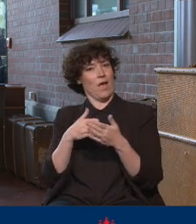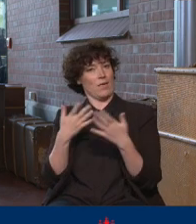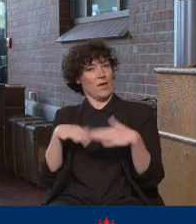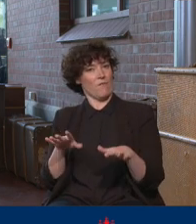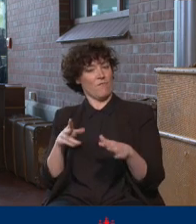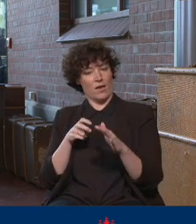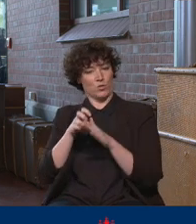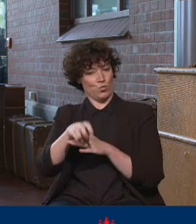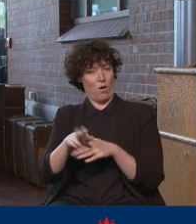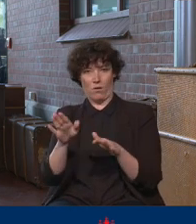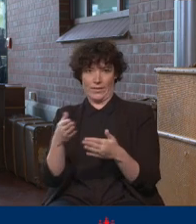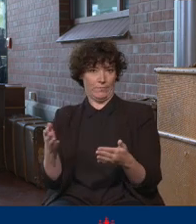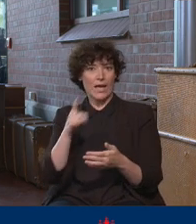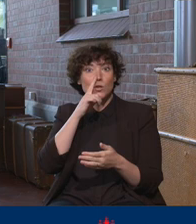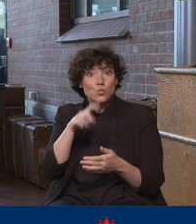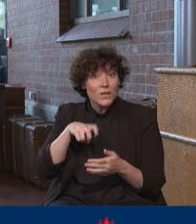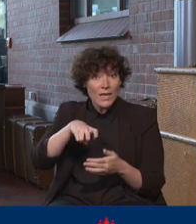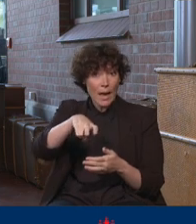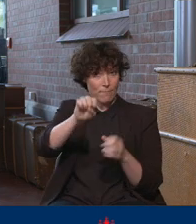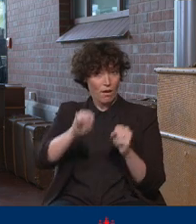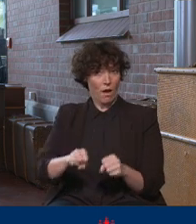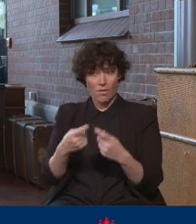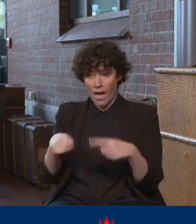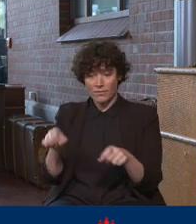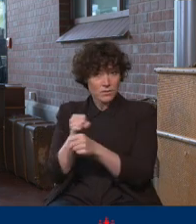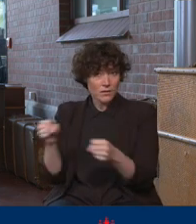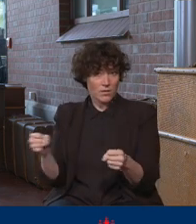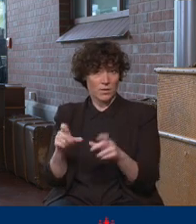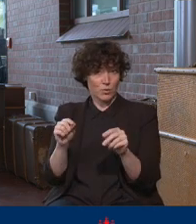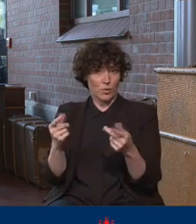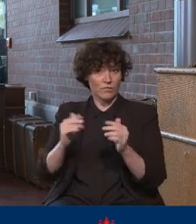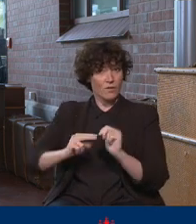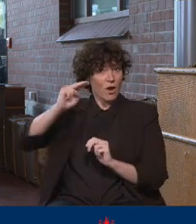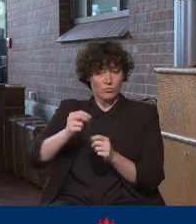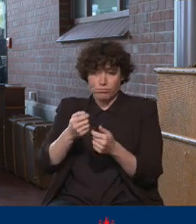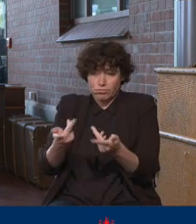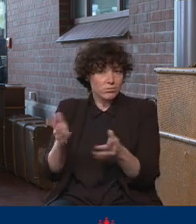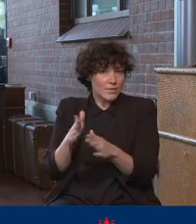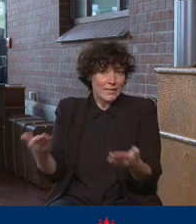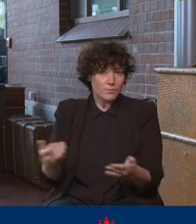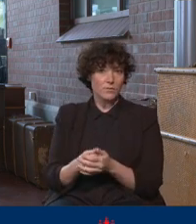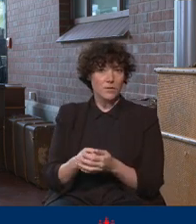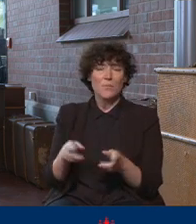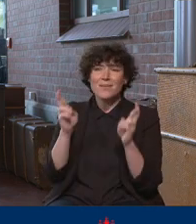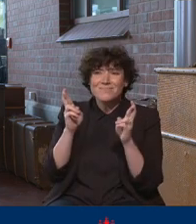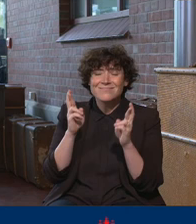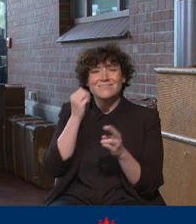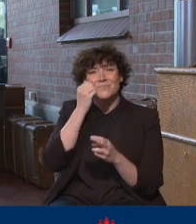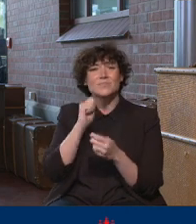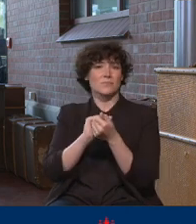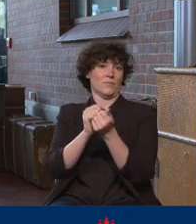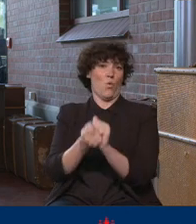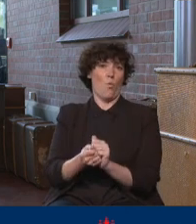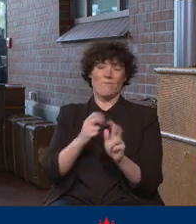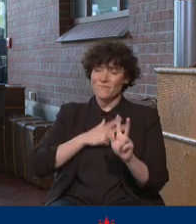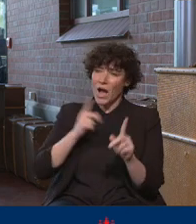man kann nur über treppen dahin kommen dass bitte ich zu berücksichtigen dass sich das auf alle fälle ändert ich habe das in diesen plänen noch nicht